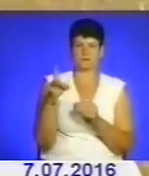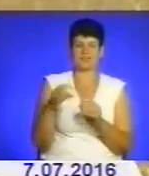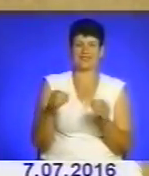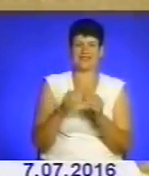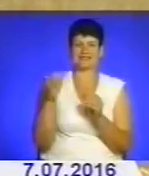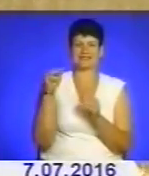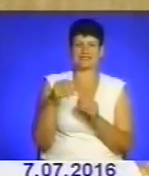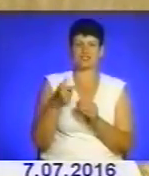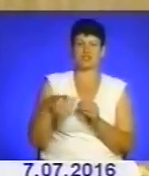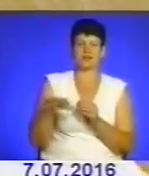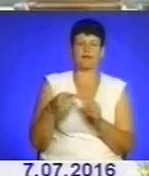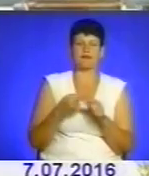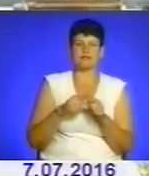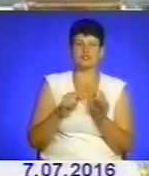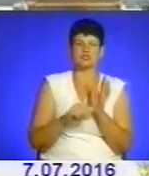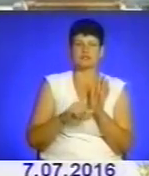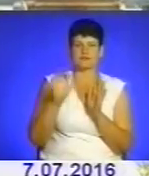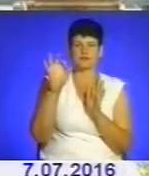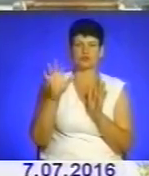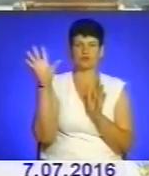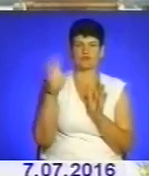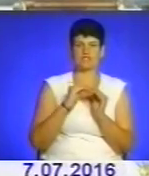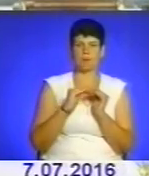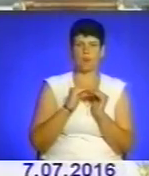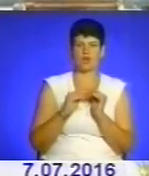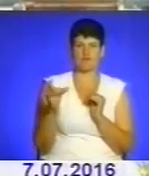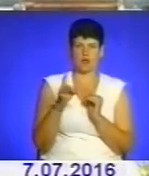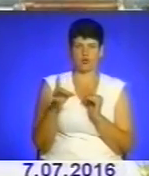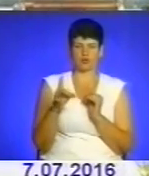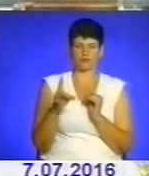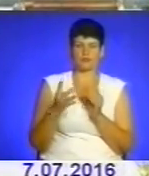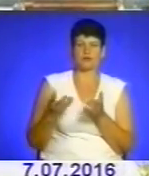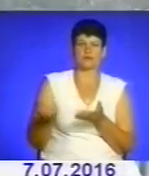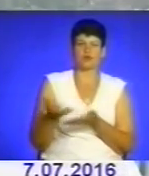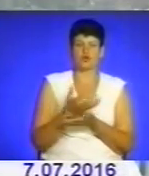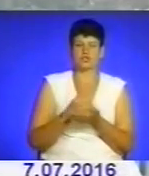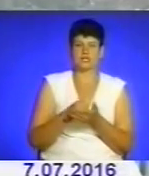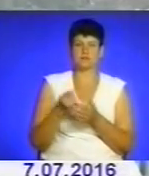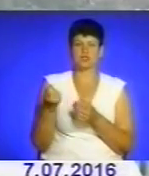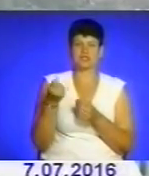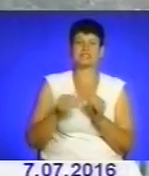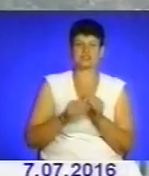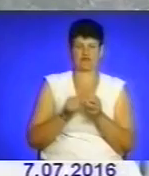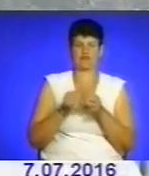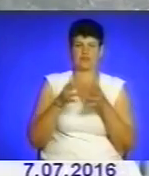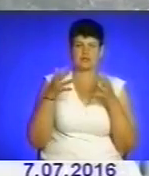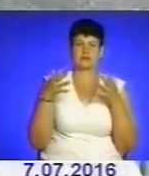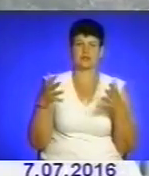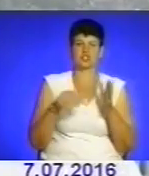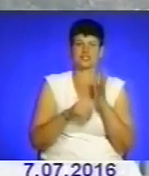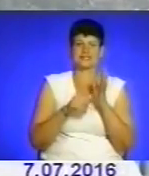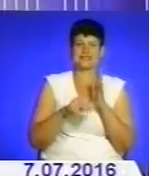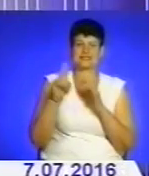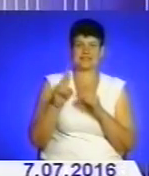тисяч гектарів, а це понад 60% усіх полів району. Врожайність пшениці очікують високу – понад 60 центнерів з